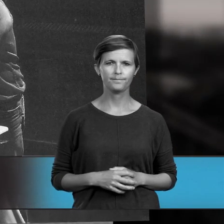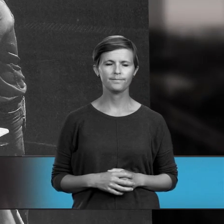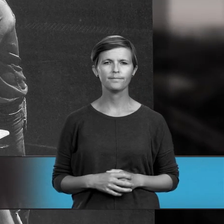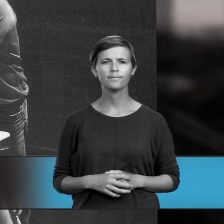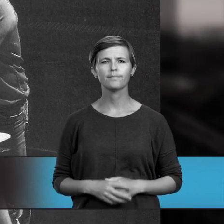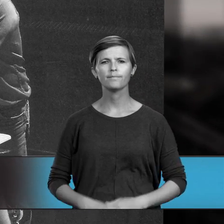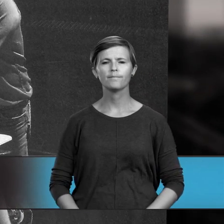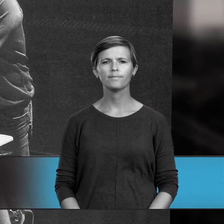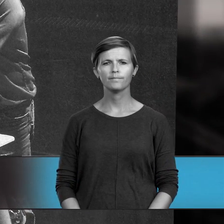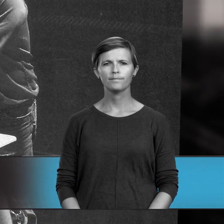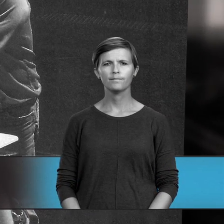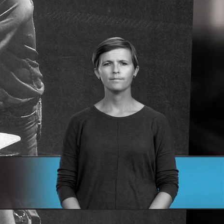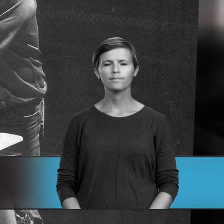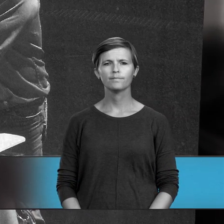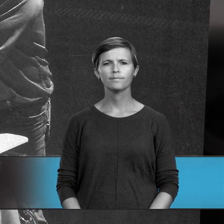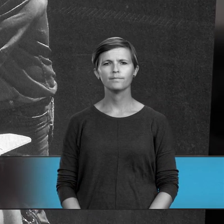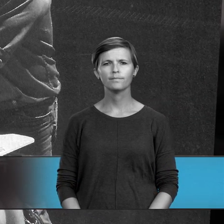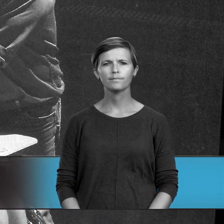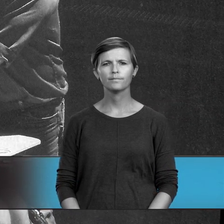Norge er født.